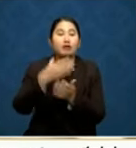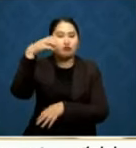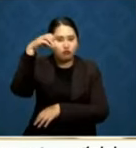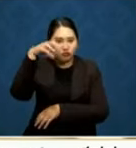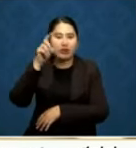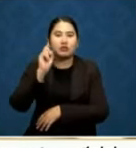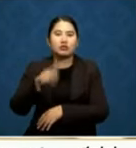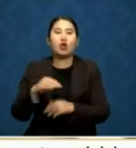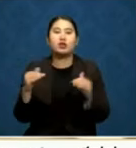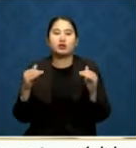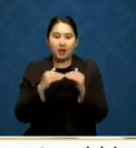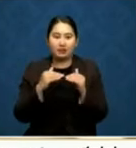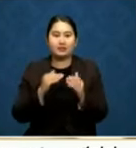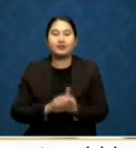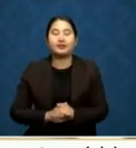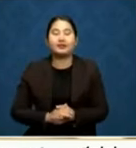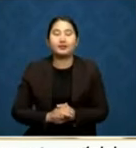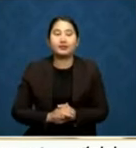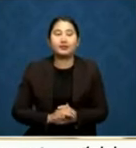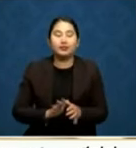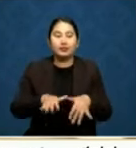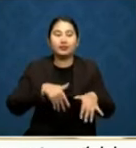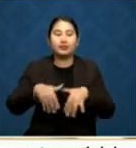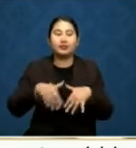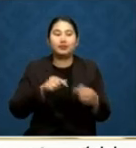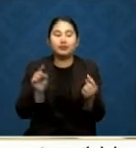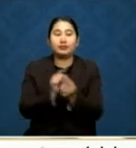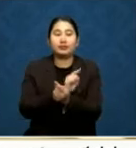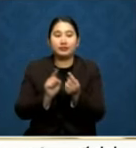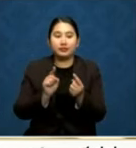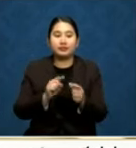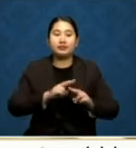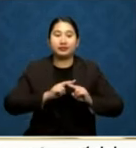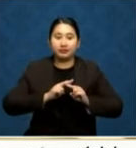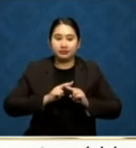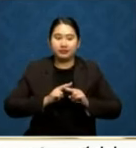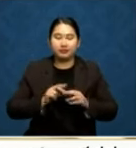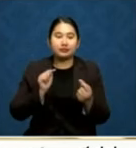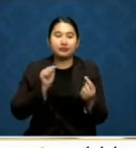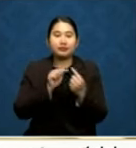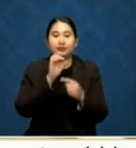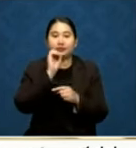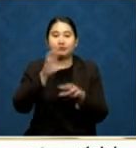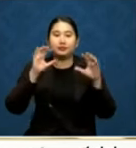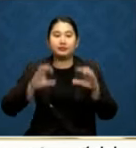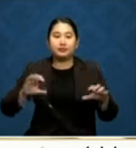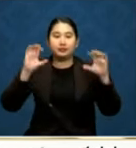่ข้อเสนอภาคปัจชนสังคมและเอกชนถึงรัฐบาลใหม่